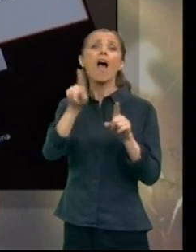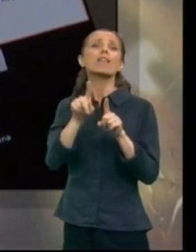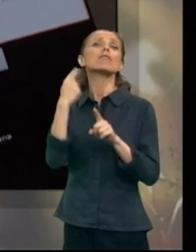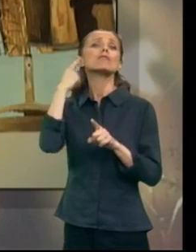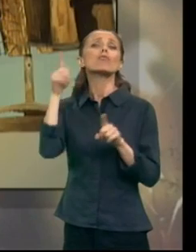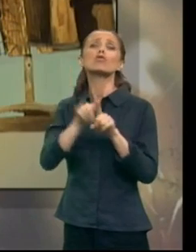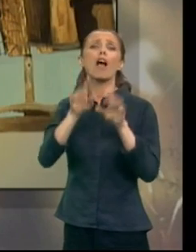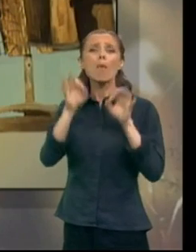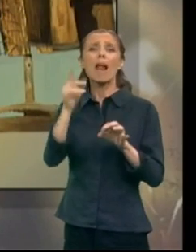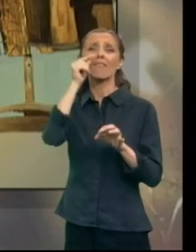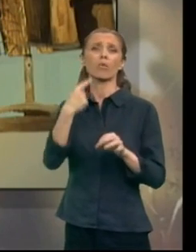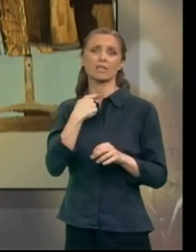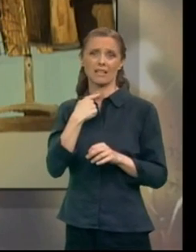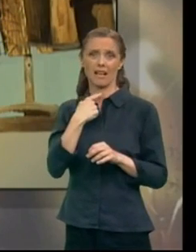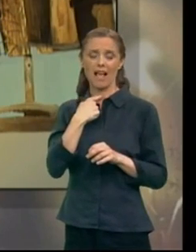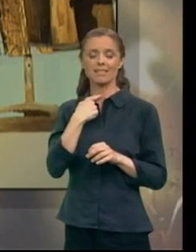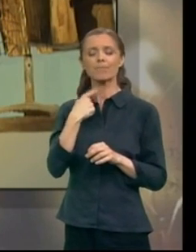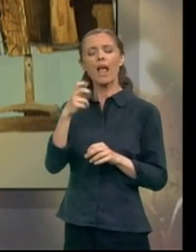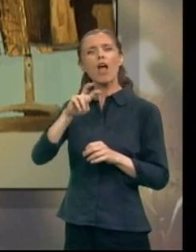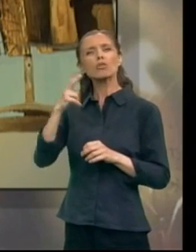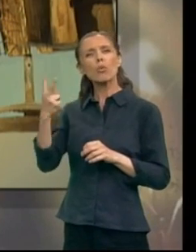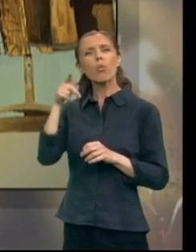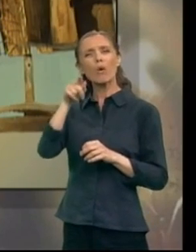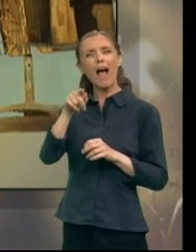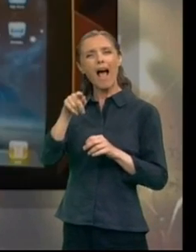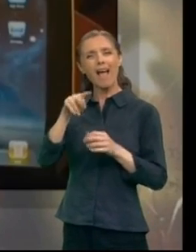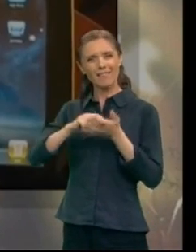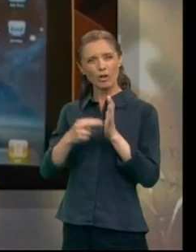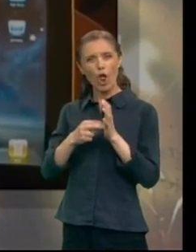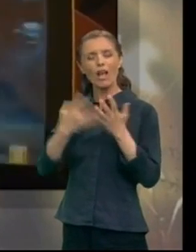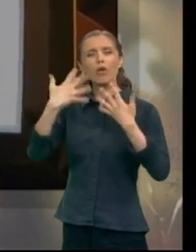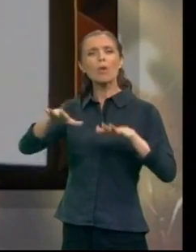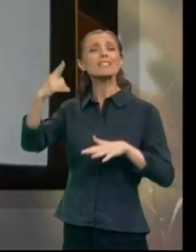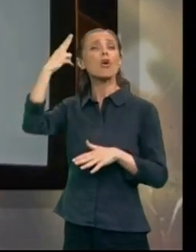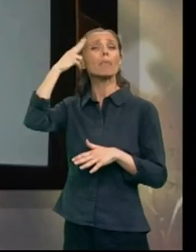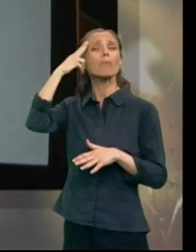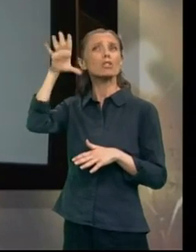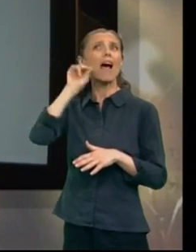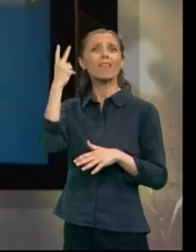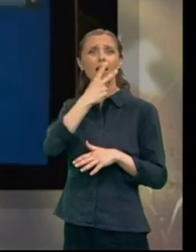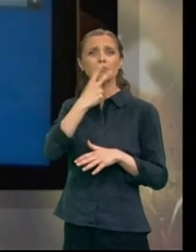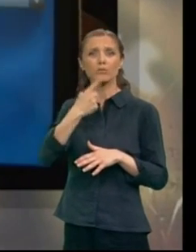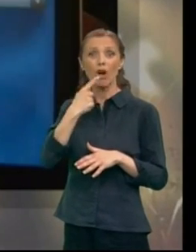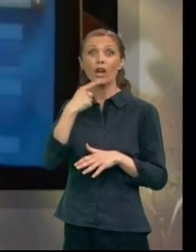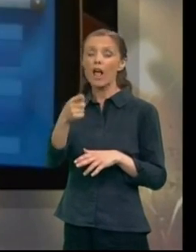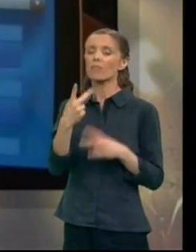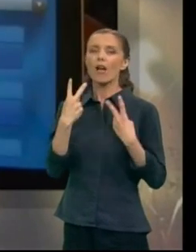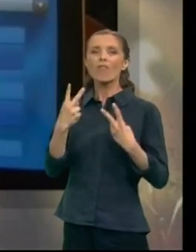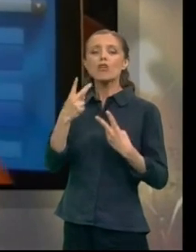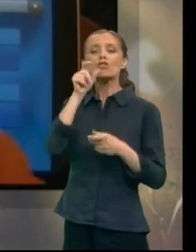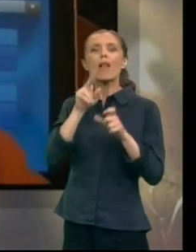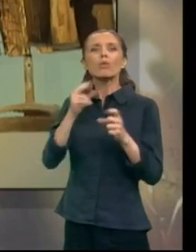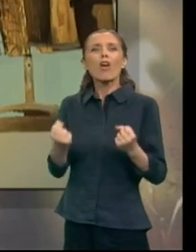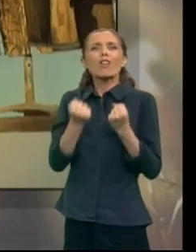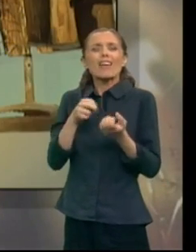glas. Druga govorna tehnologija, automatsko prepoznavanje govora, je od velike koristi za recimo teže pokretne ljude.